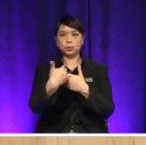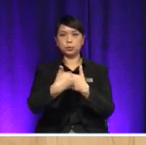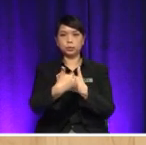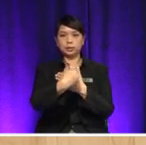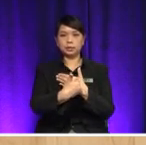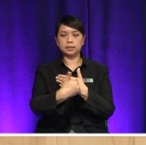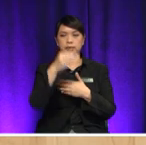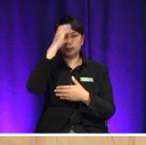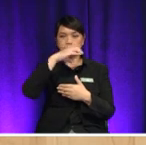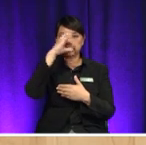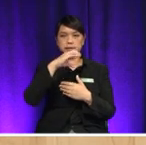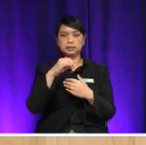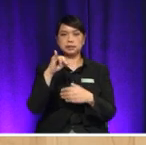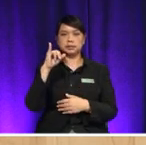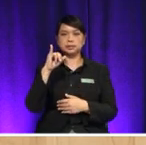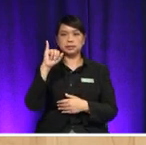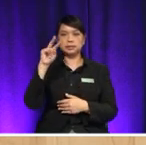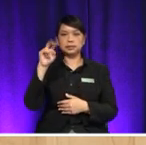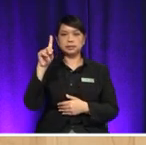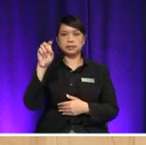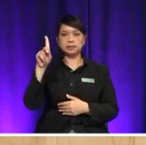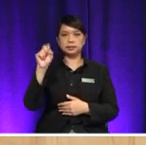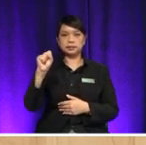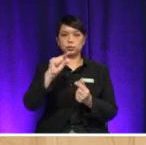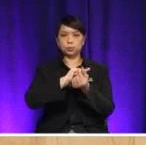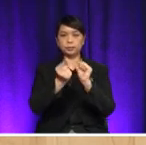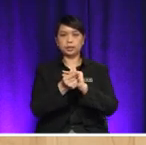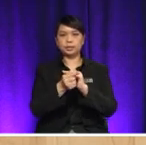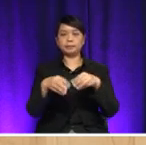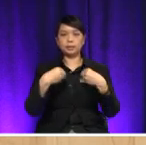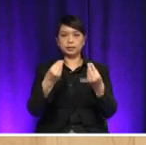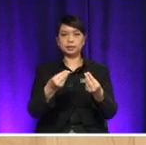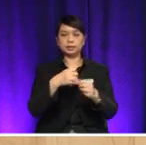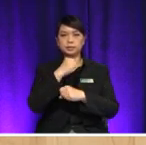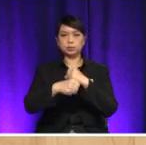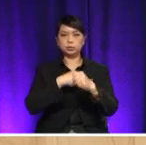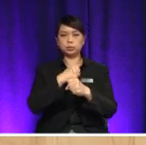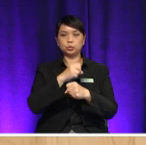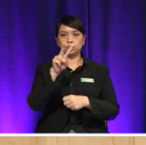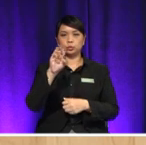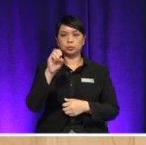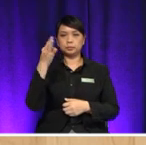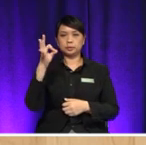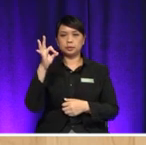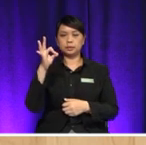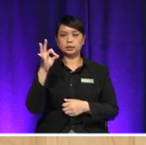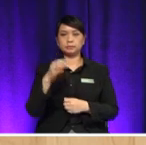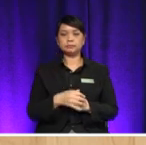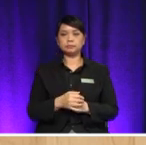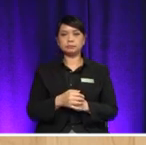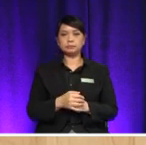gua bahan bagi pembuatan roti tersebut pada tahun 2019 berasaskan tahun 2017